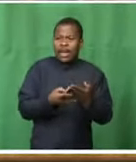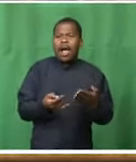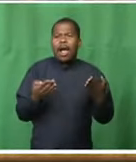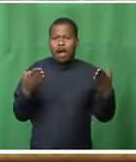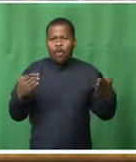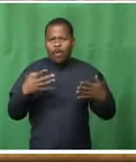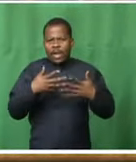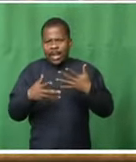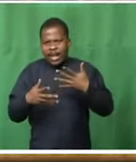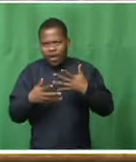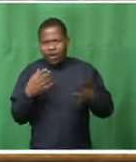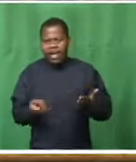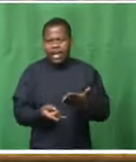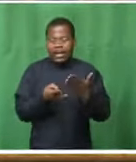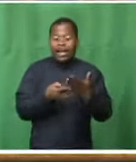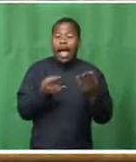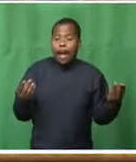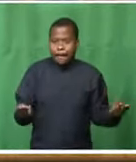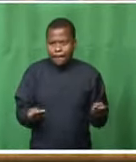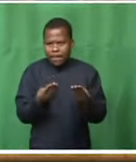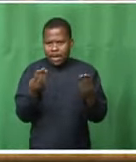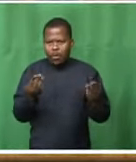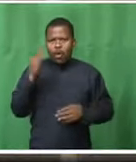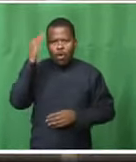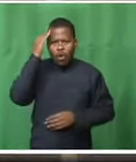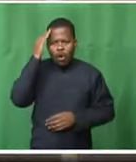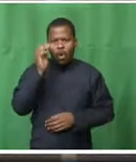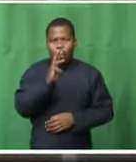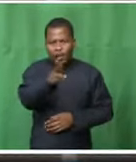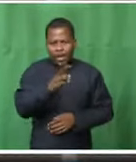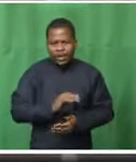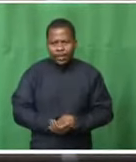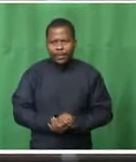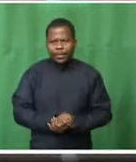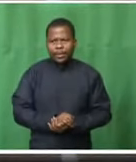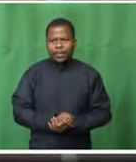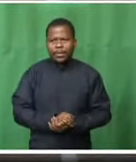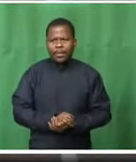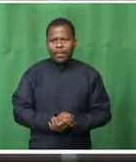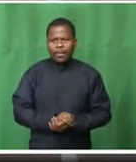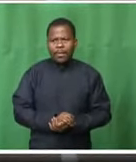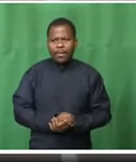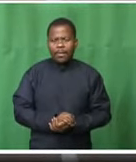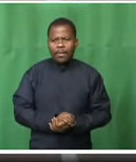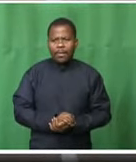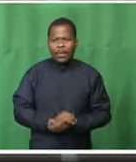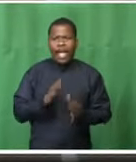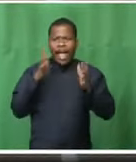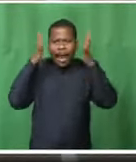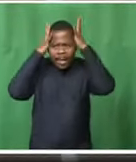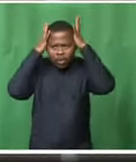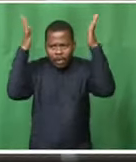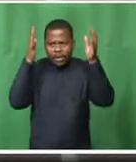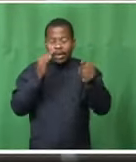kabanti ngaloko lokungasita live. Sibheke ukuthi live lisitakale